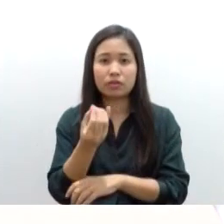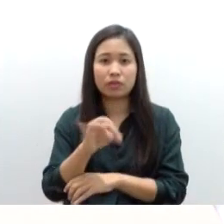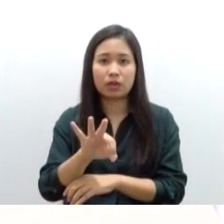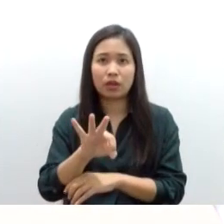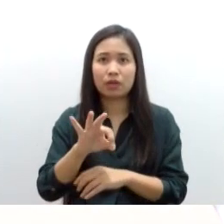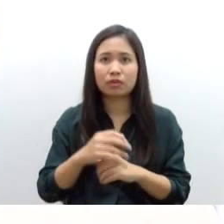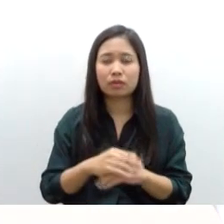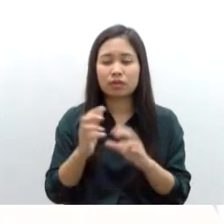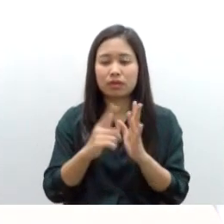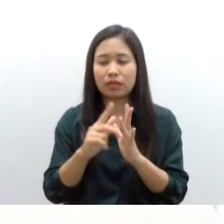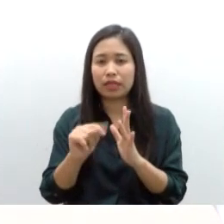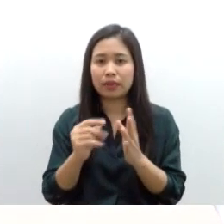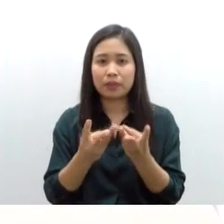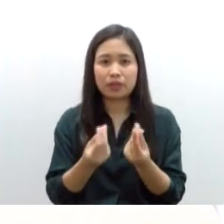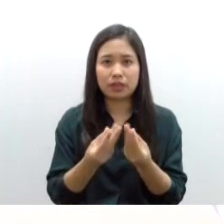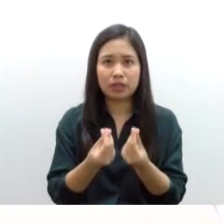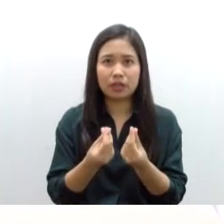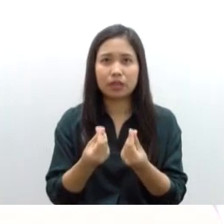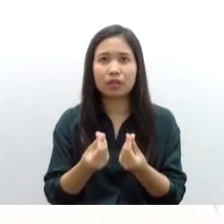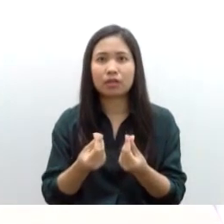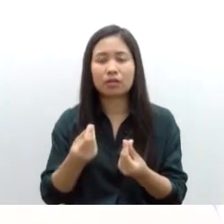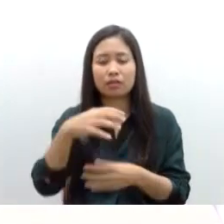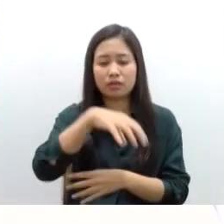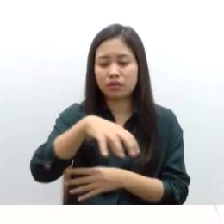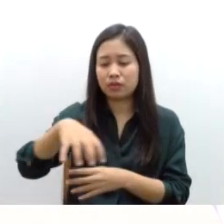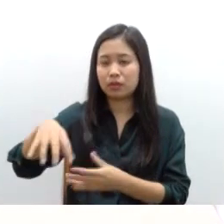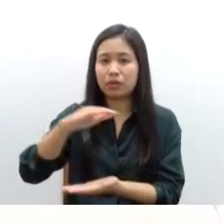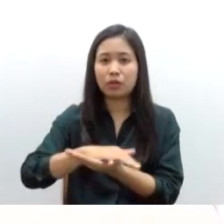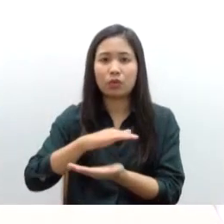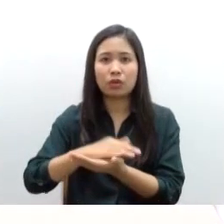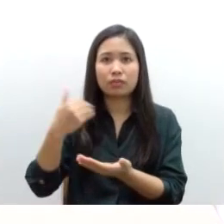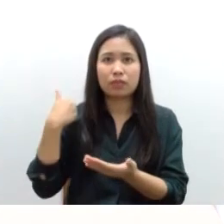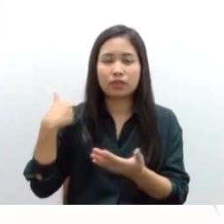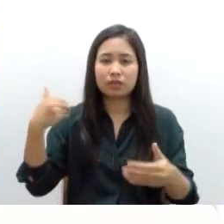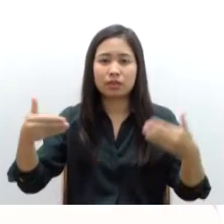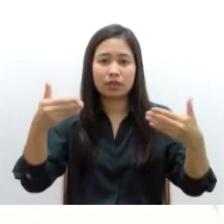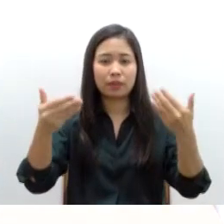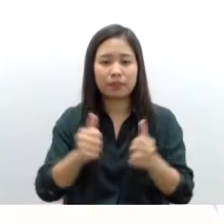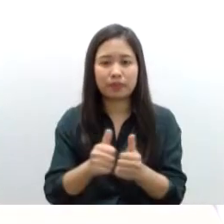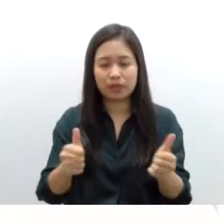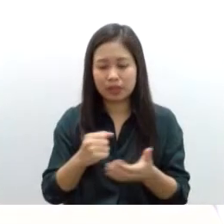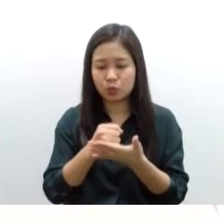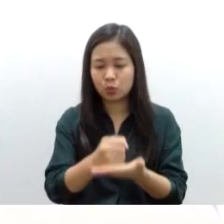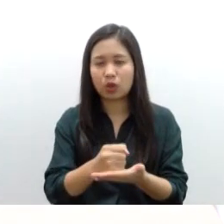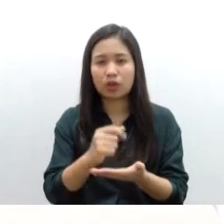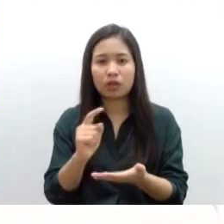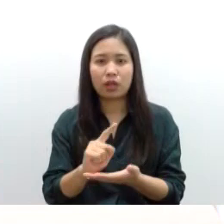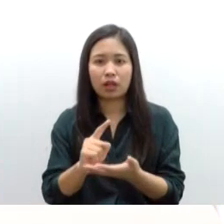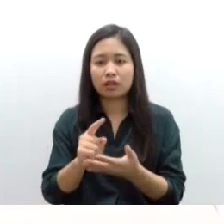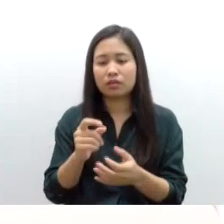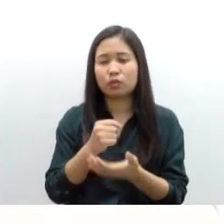เขตพื้นที่การศึกษานะครับทางสถานศึกษาเองก็มีกิจกรรมดีๆครับในการที่ช่วยกันร่วมต้านโควิ